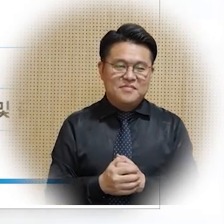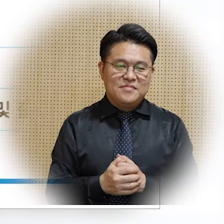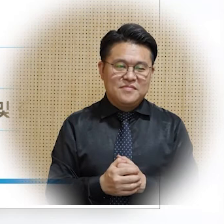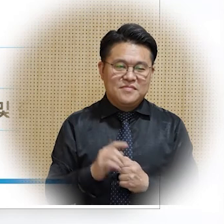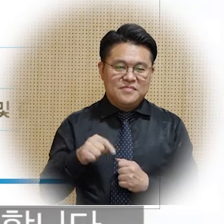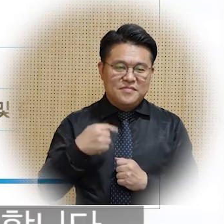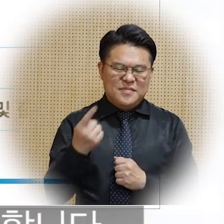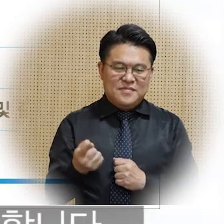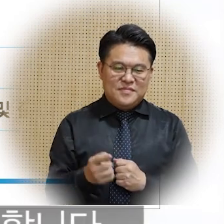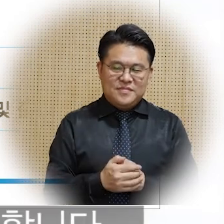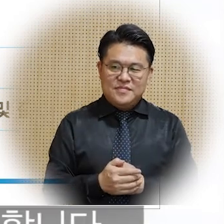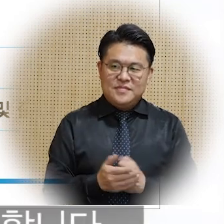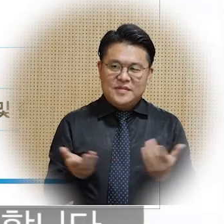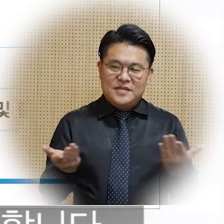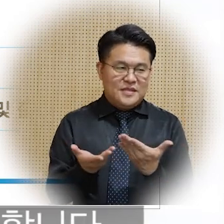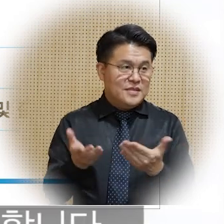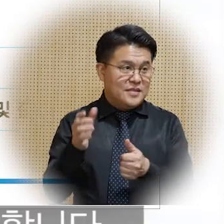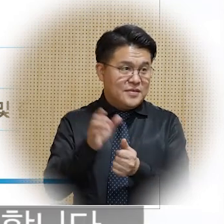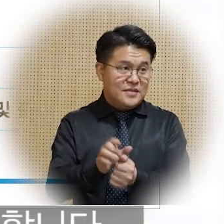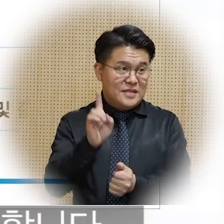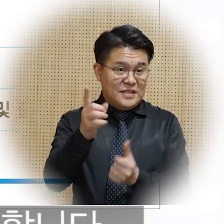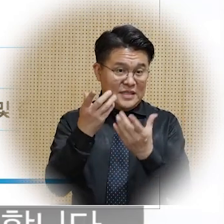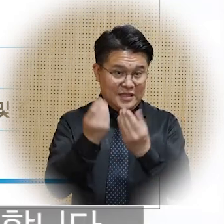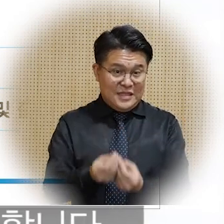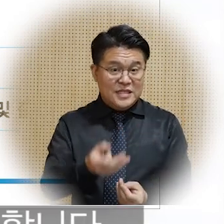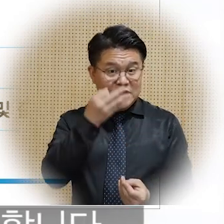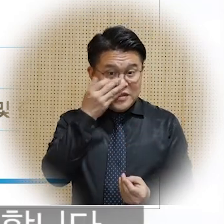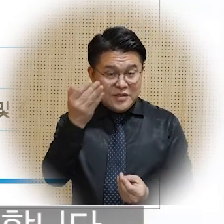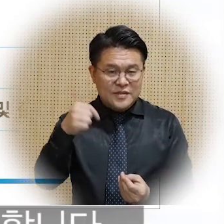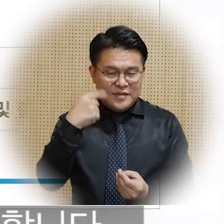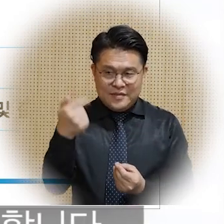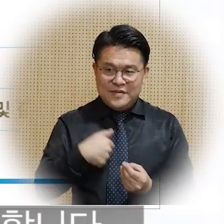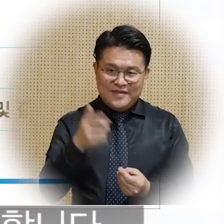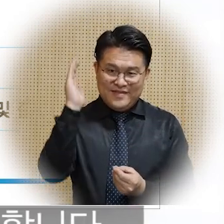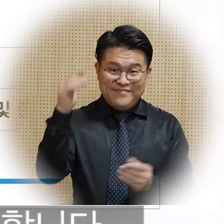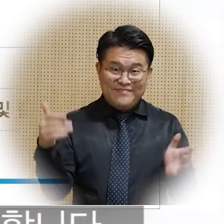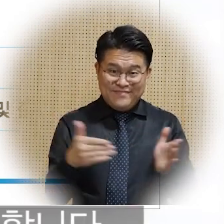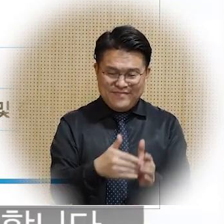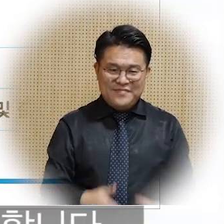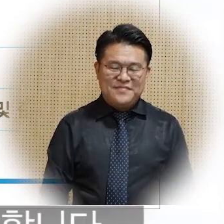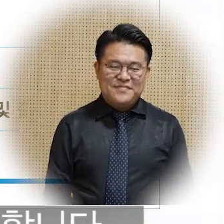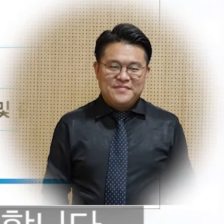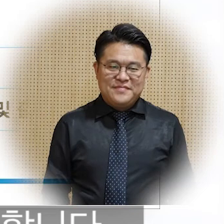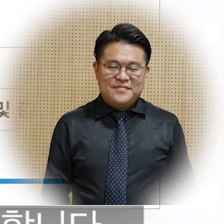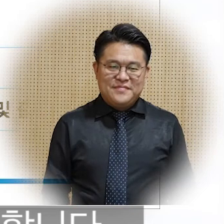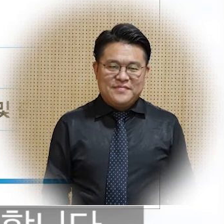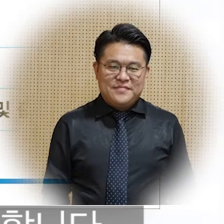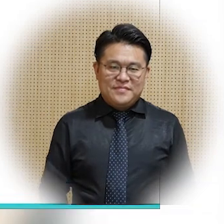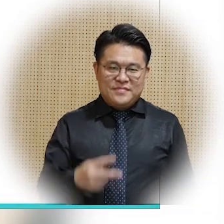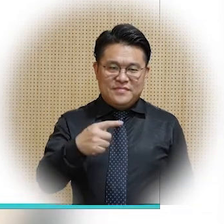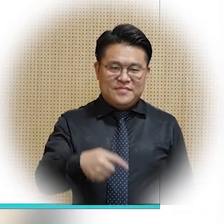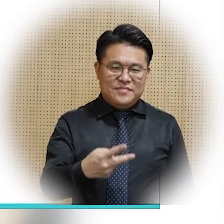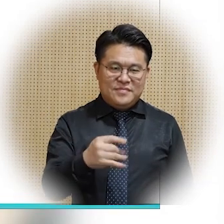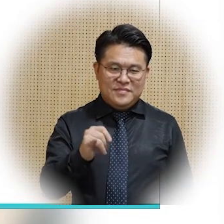생각을 해봅니다. 자, 이제 그 한 가지 직무 사례를 소개를 해드리고 이제 마무리하려고